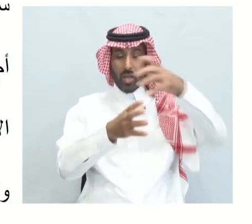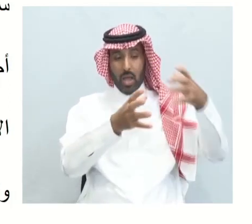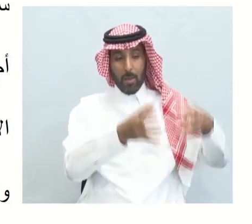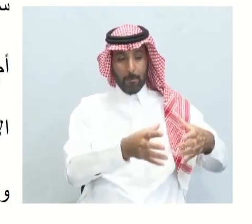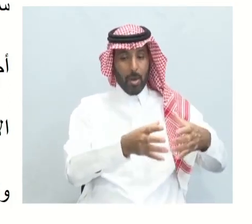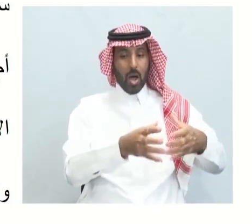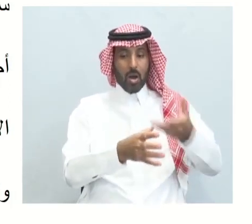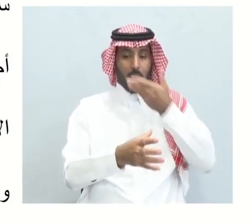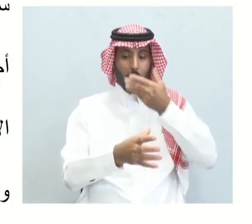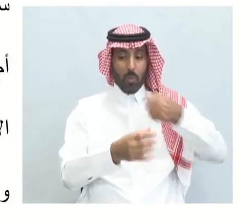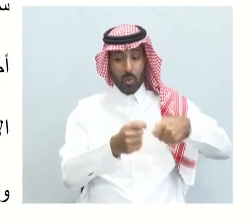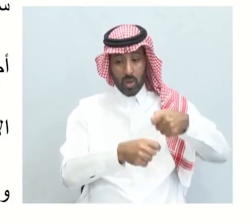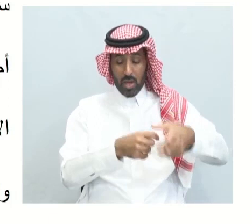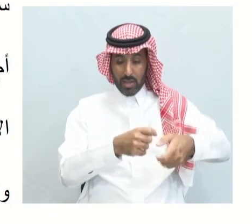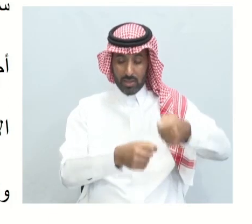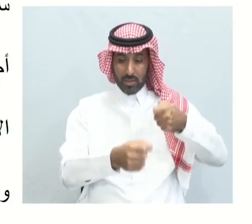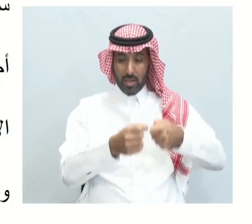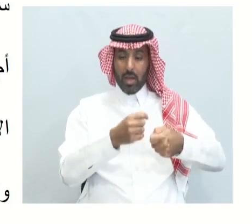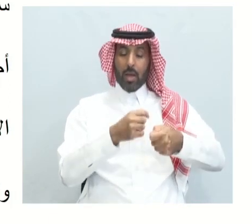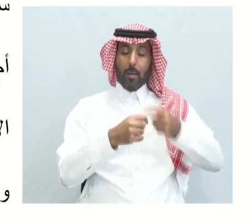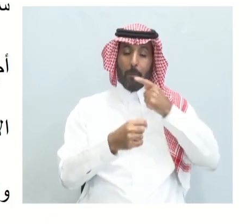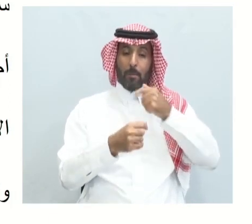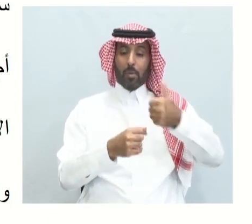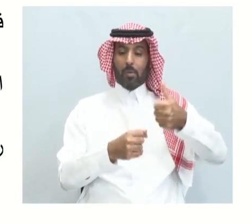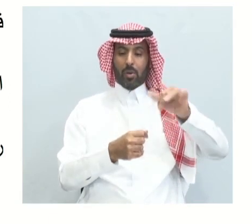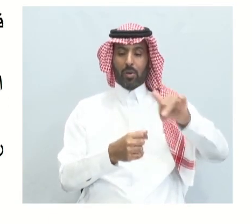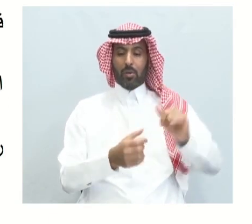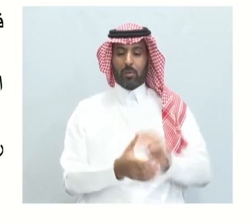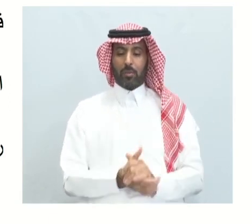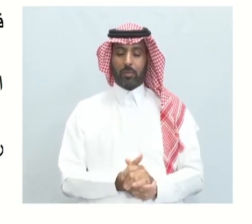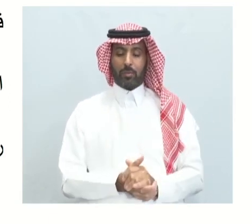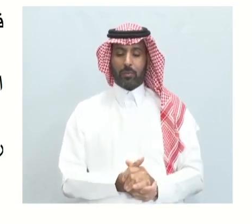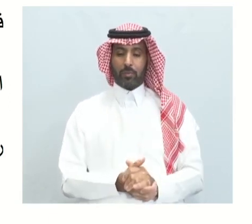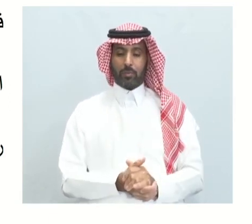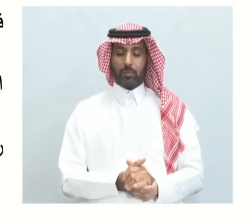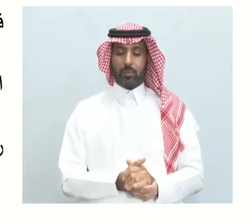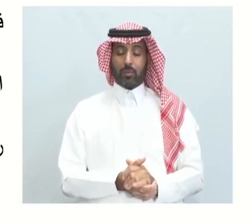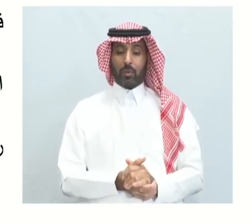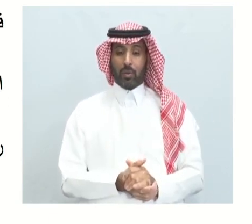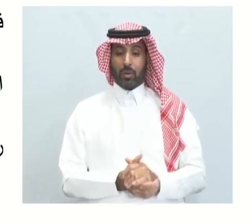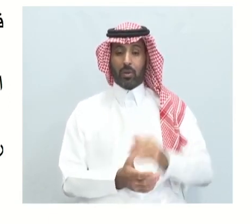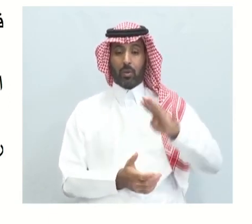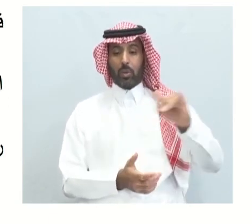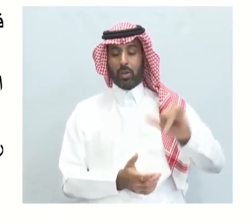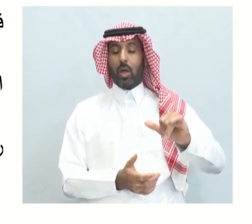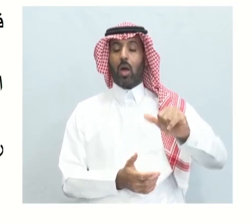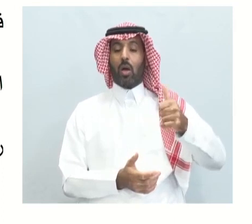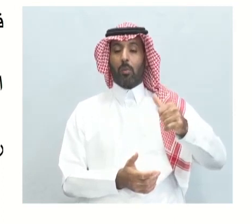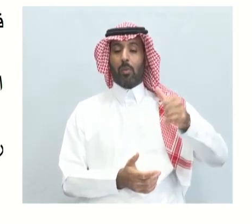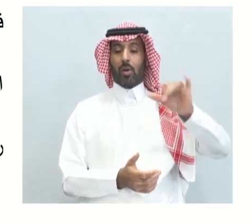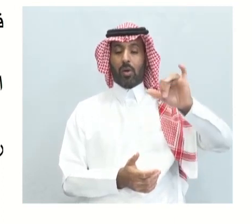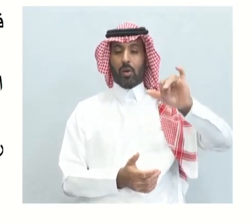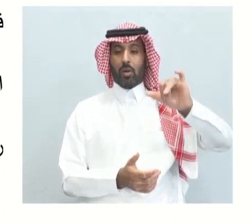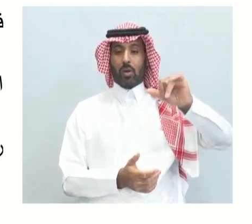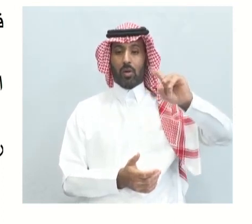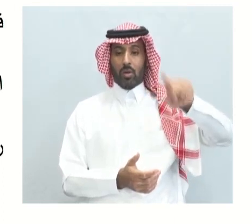ضما الواقعه على بعد 65 م شمال شرق الار طويه ايضا ذكرنا في تكوين ام رضمه بانه يختلف سمكه من